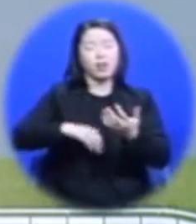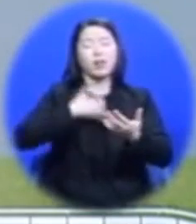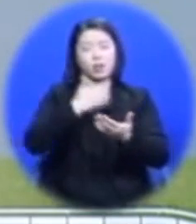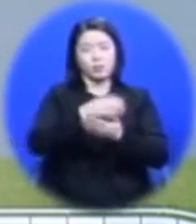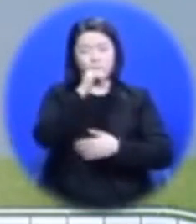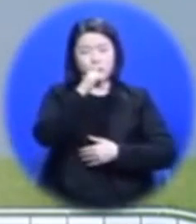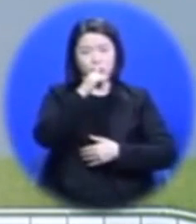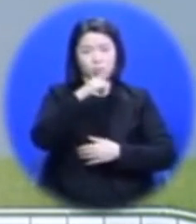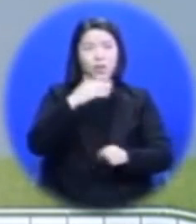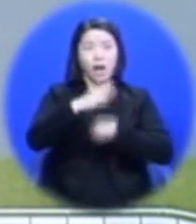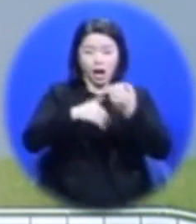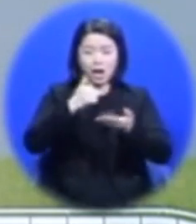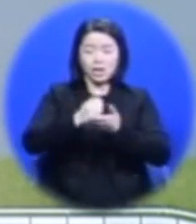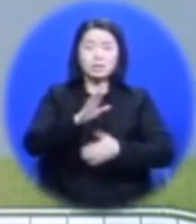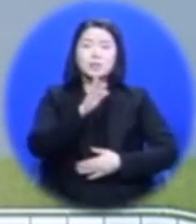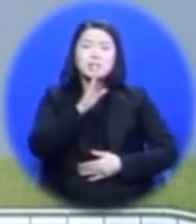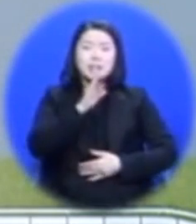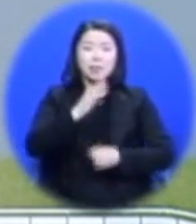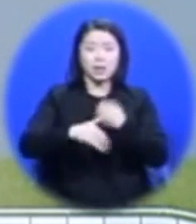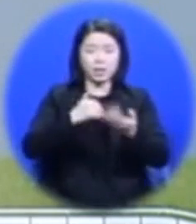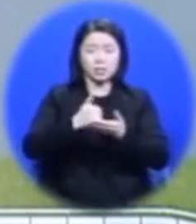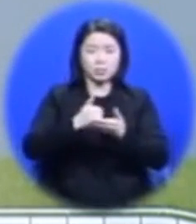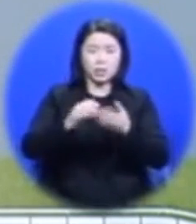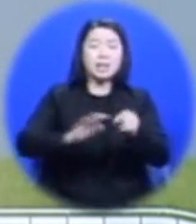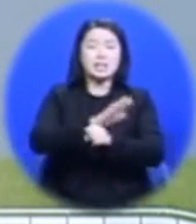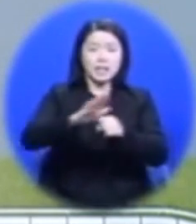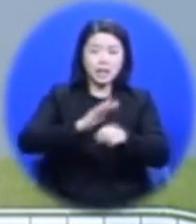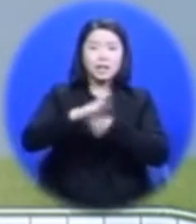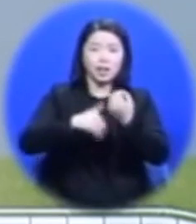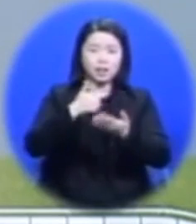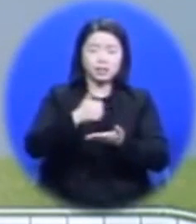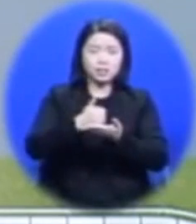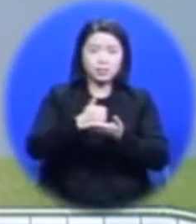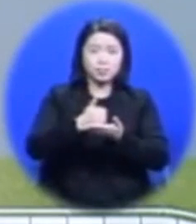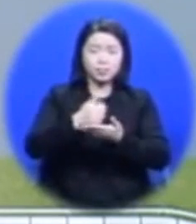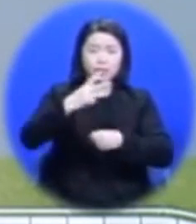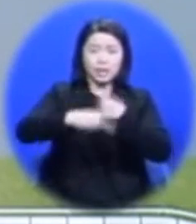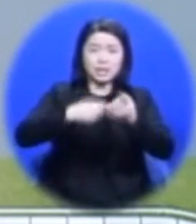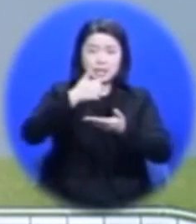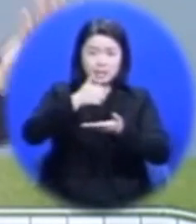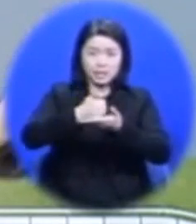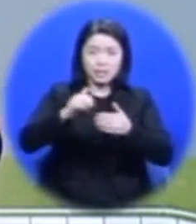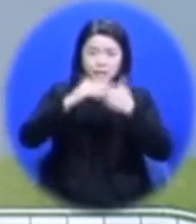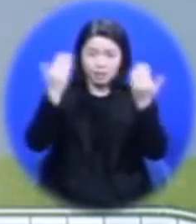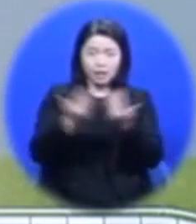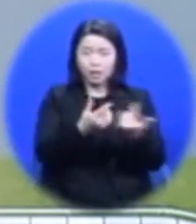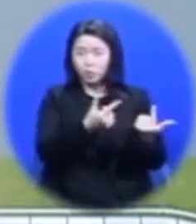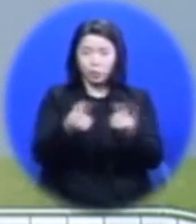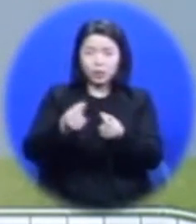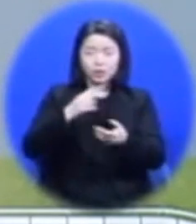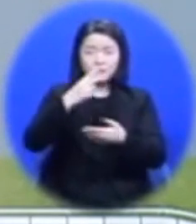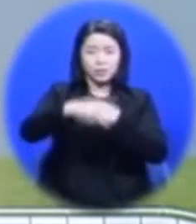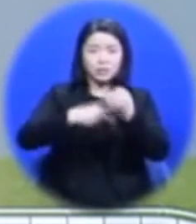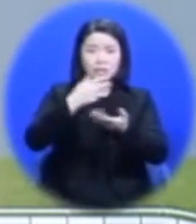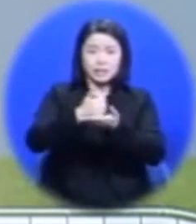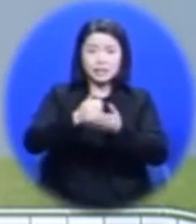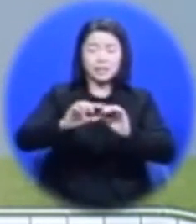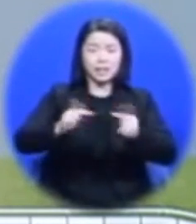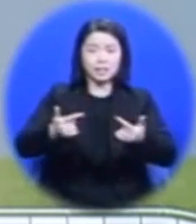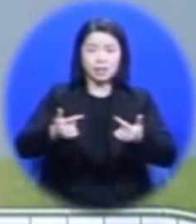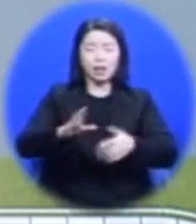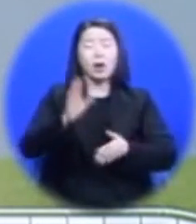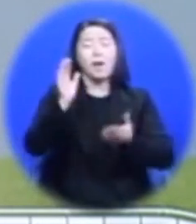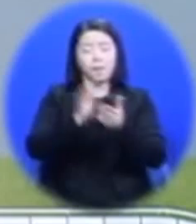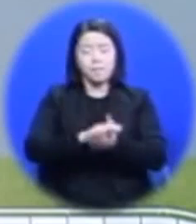하나님이 참 하나님이시라. 하나님이 사랑의 하나님이시라. 신이 다 같은 신이 아니라.